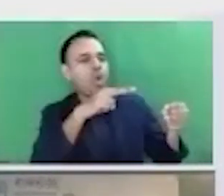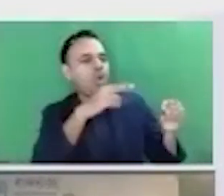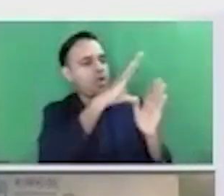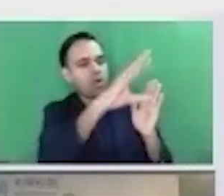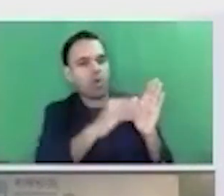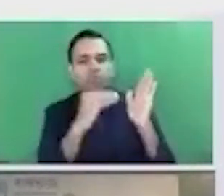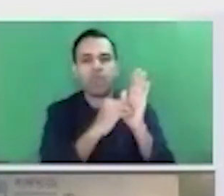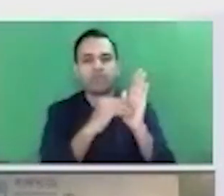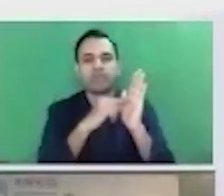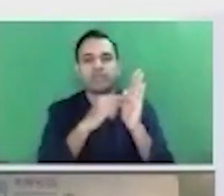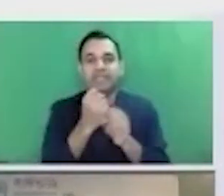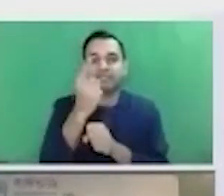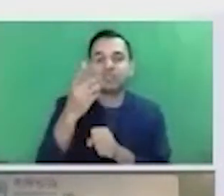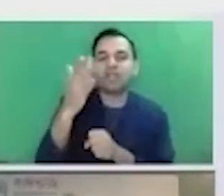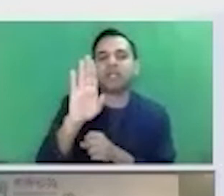عندما ننظر إلى